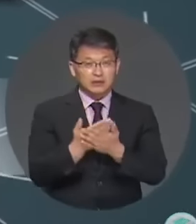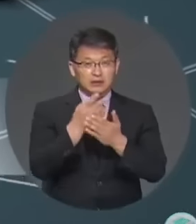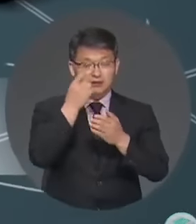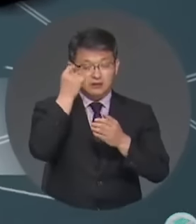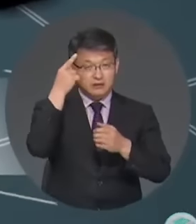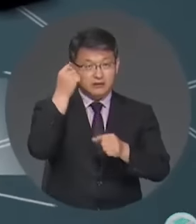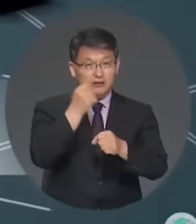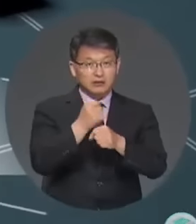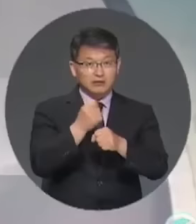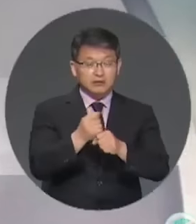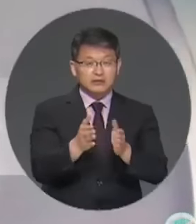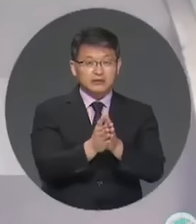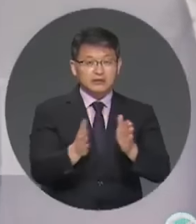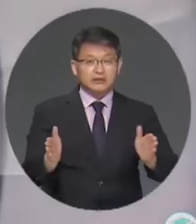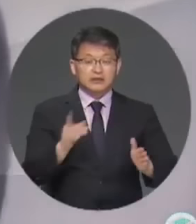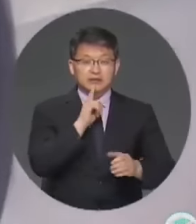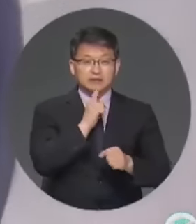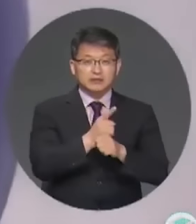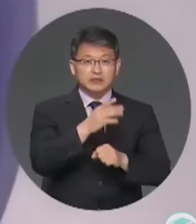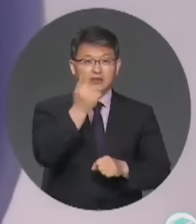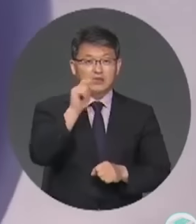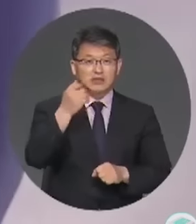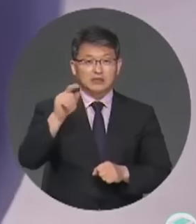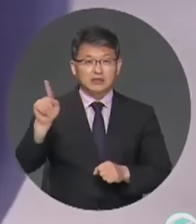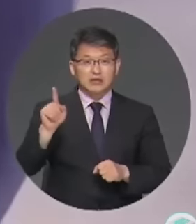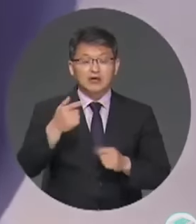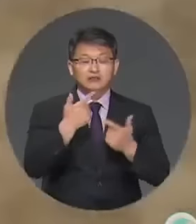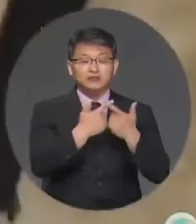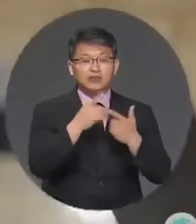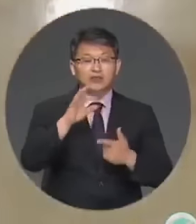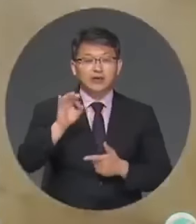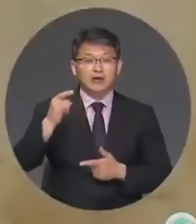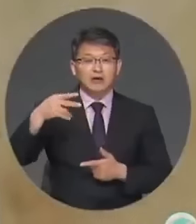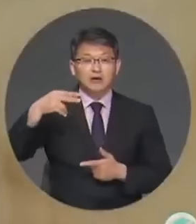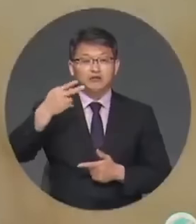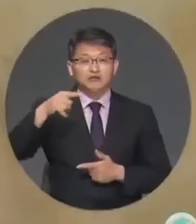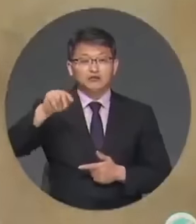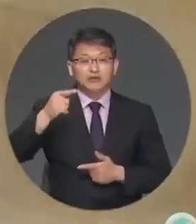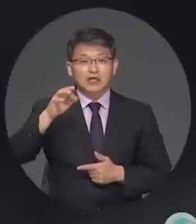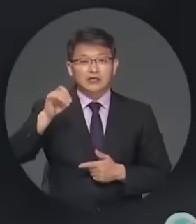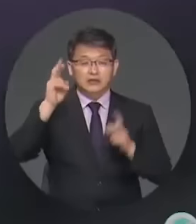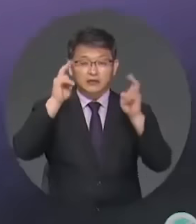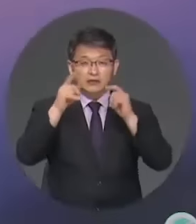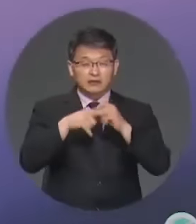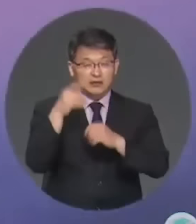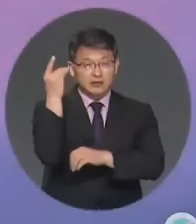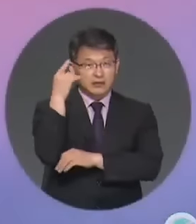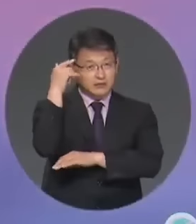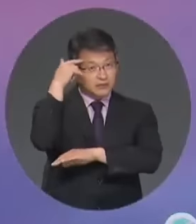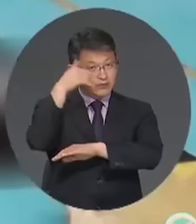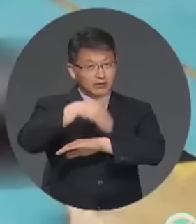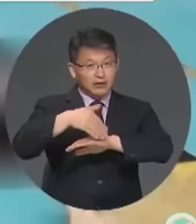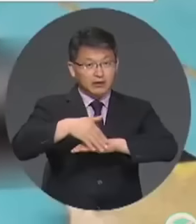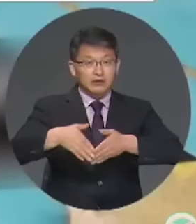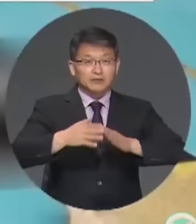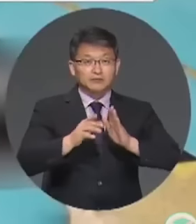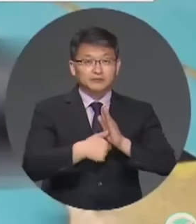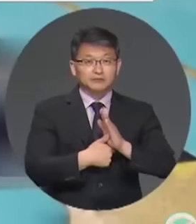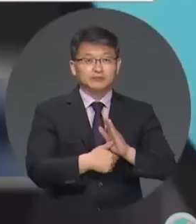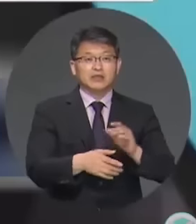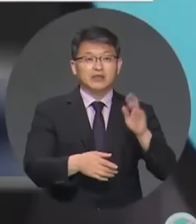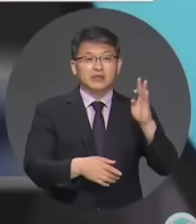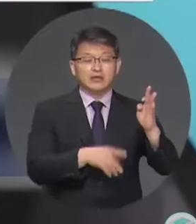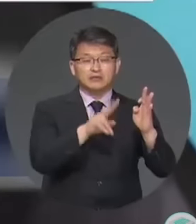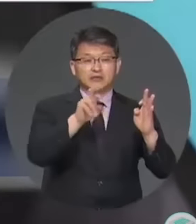착수한 것으로 알려졌습니다. 하나 에어로스페이스와 두산 에너빌리티가 개념 설계와 기본 설계를 맡습니다. KF-21에